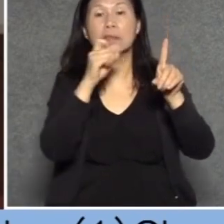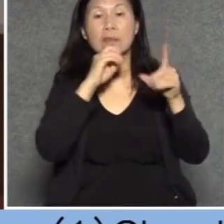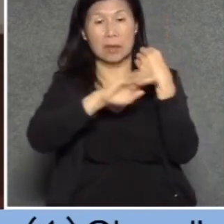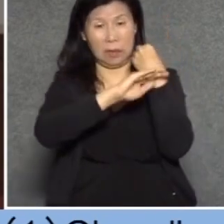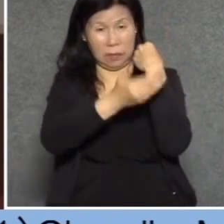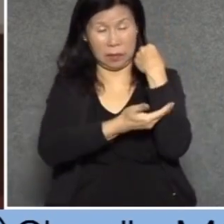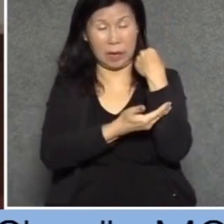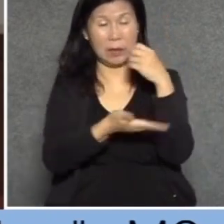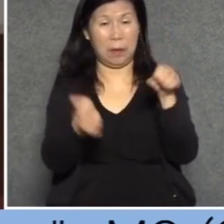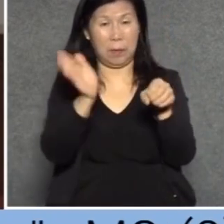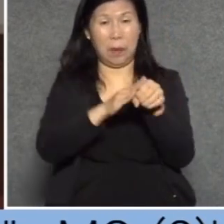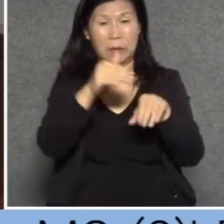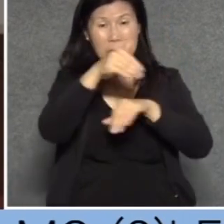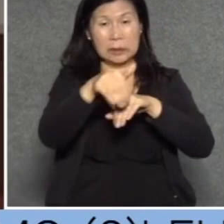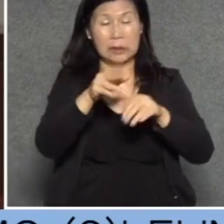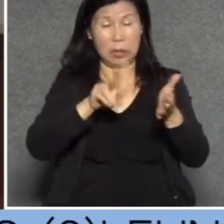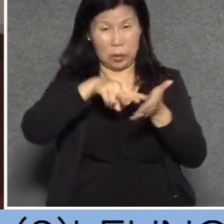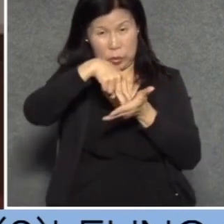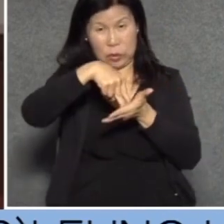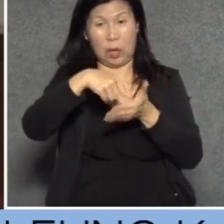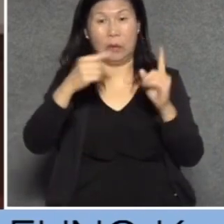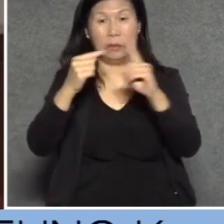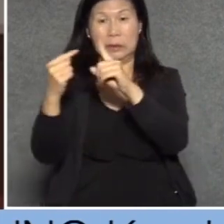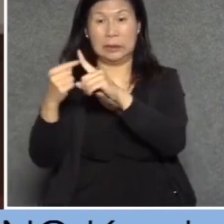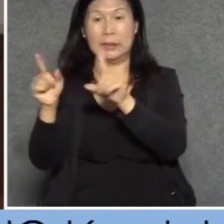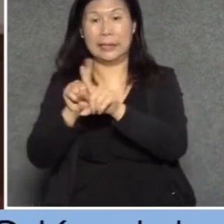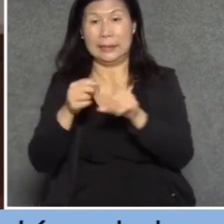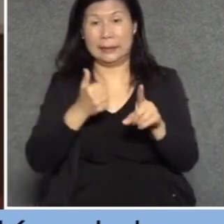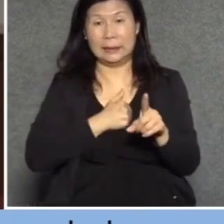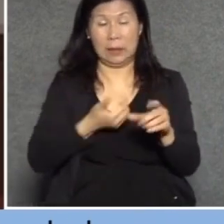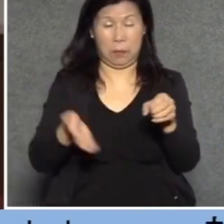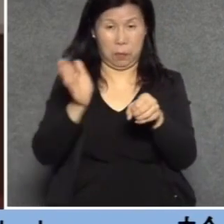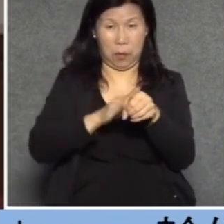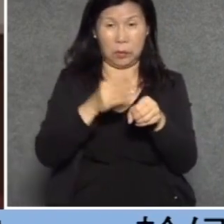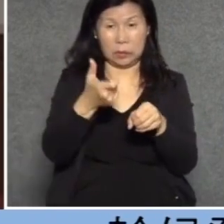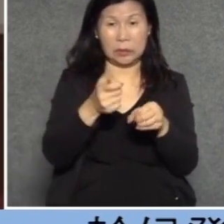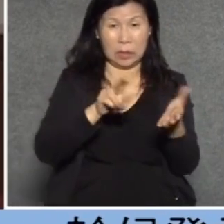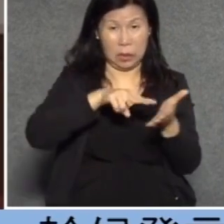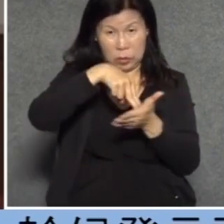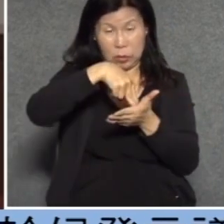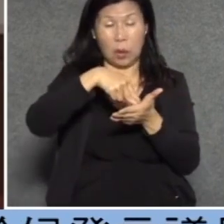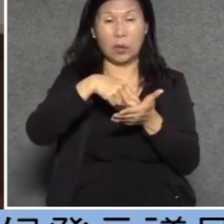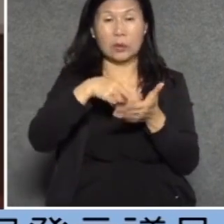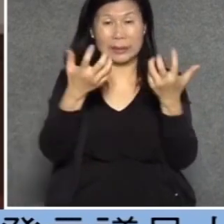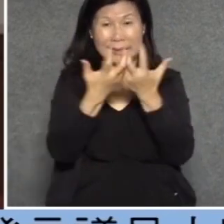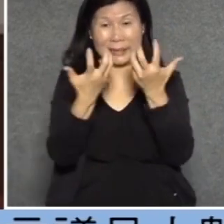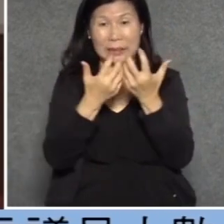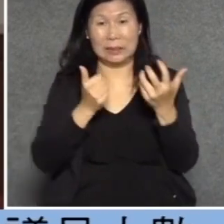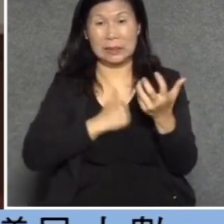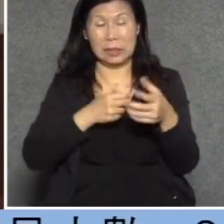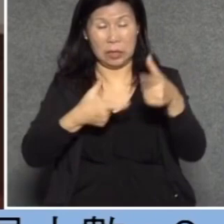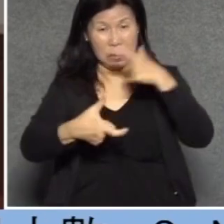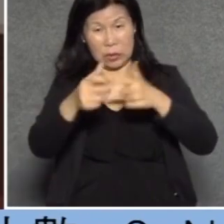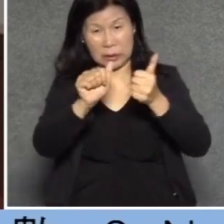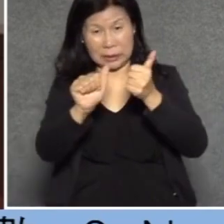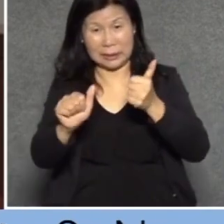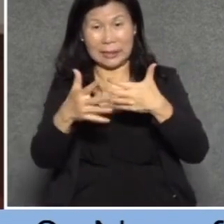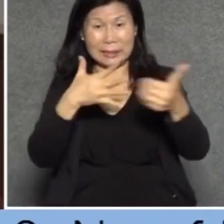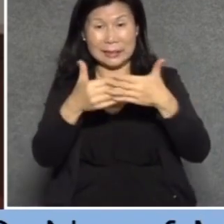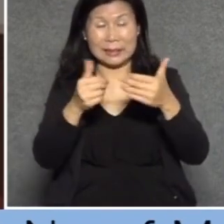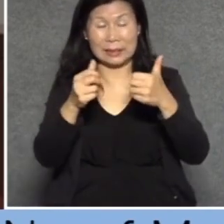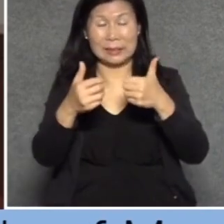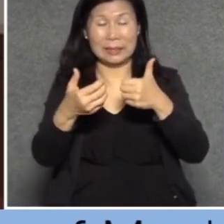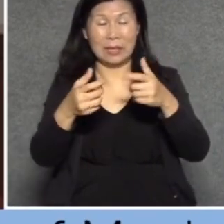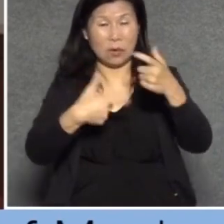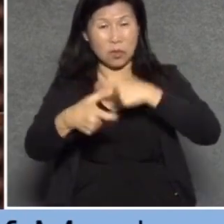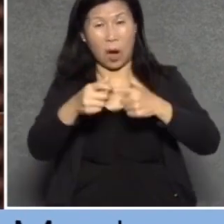計劃，由獨立評核員咧負責評核補償金額，係獨立評核員，唔係揾個財經事務及庫務局局